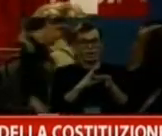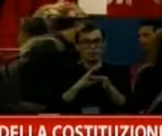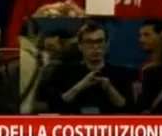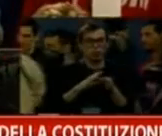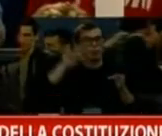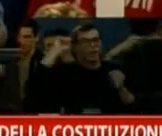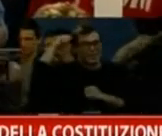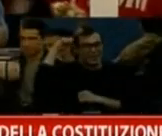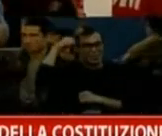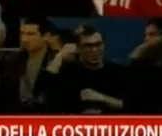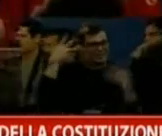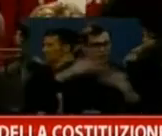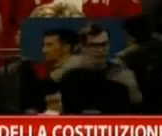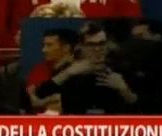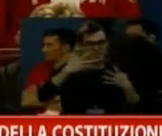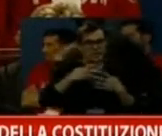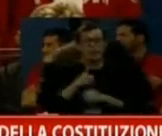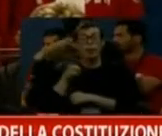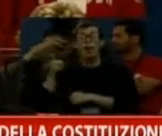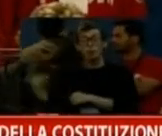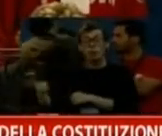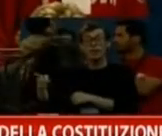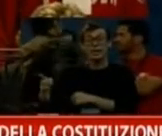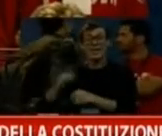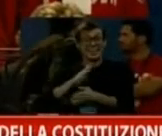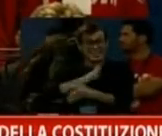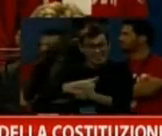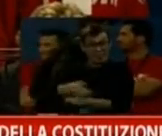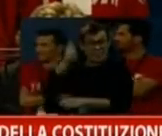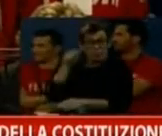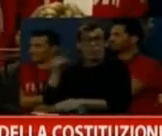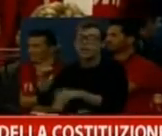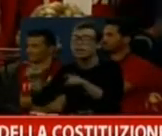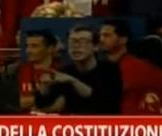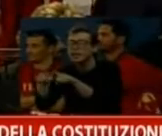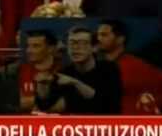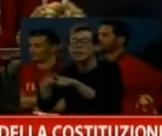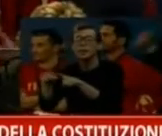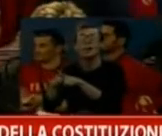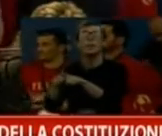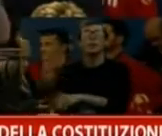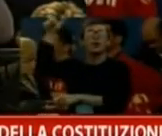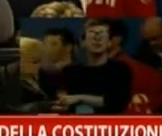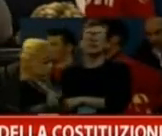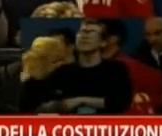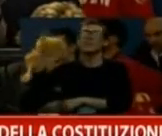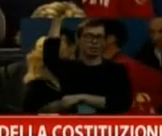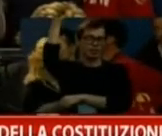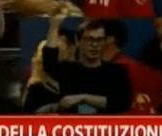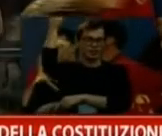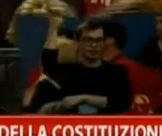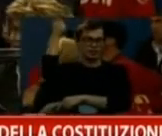tutti i soggetti vincenti perché hanno creduto alla Costituzione e ai suoi valori, non solo in astratto, ma